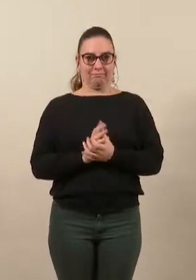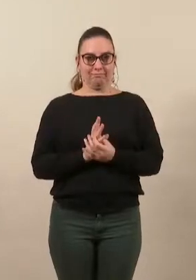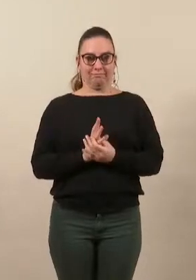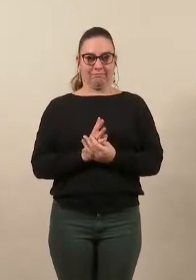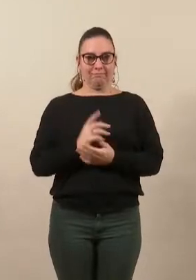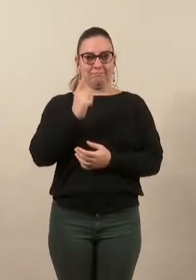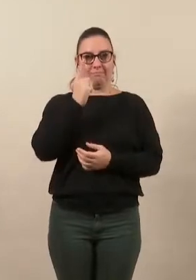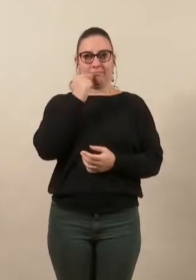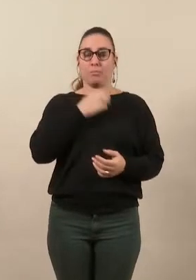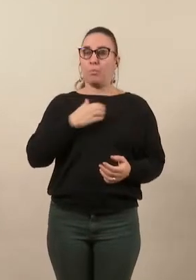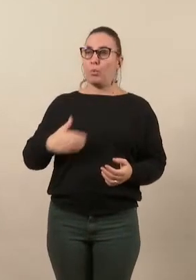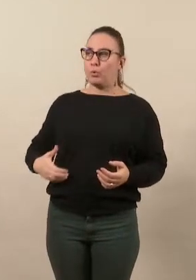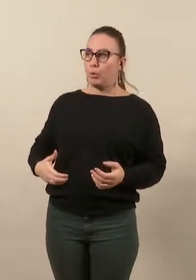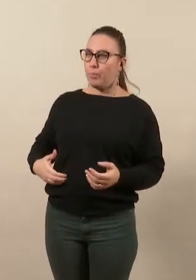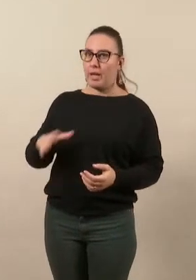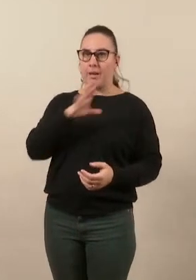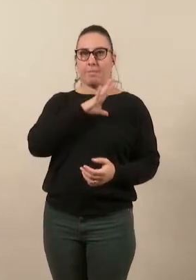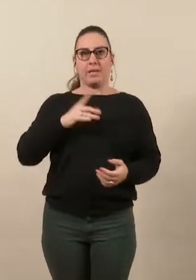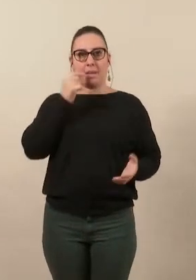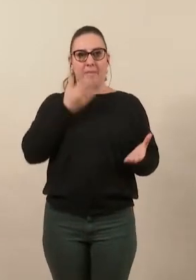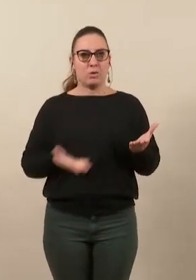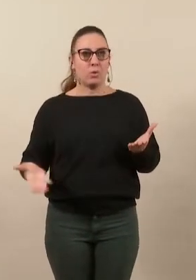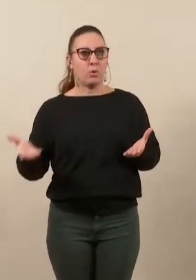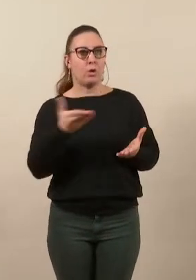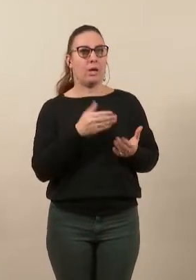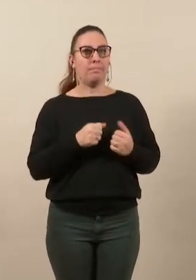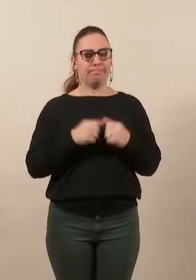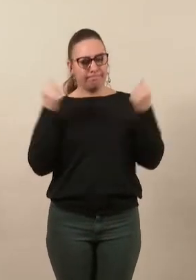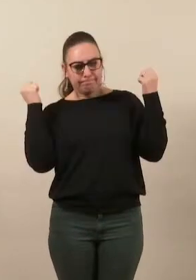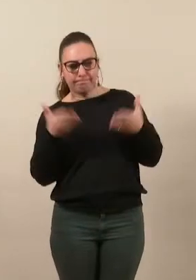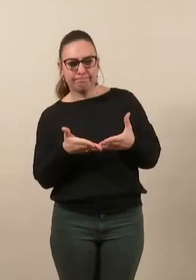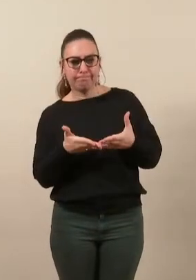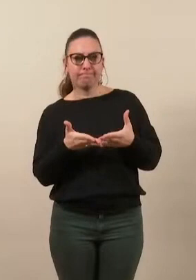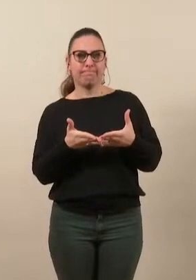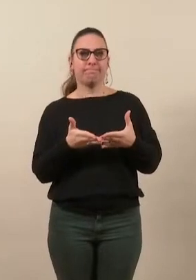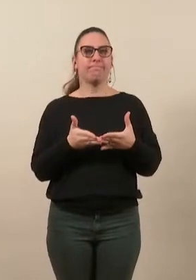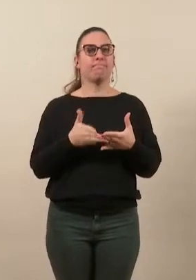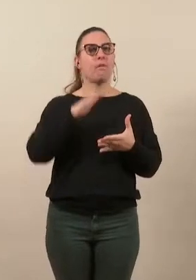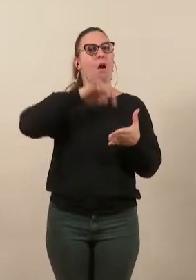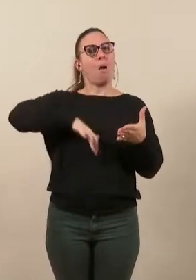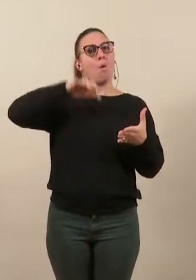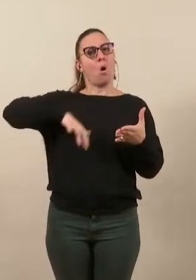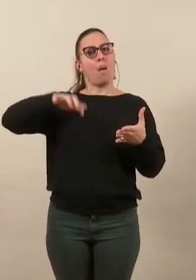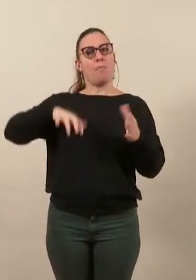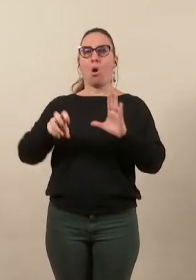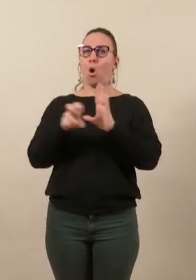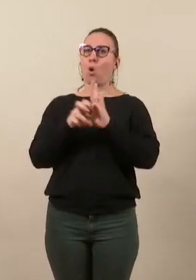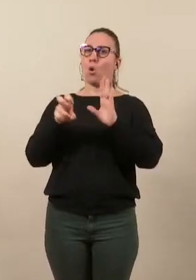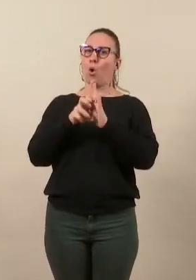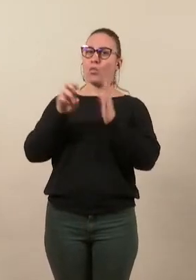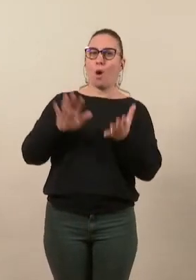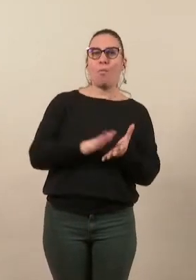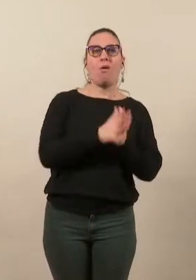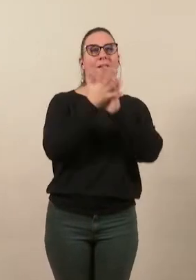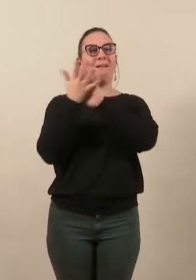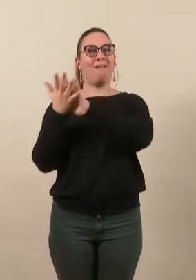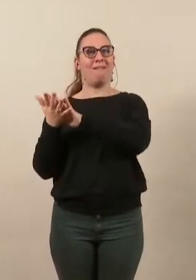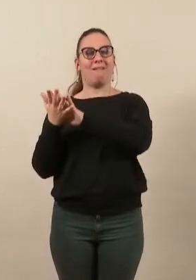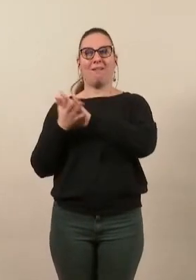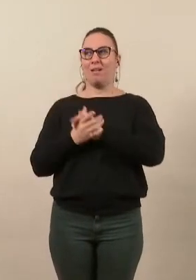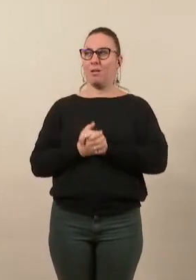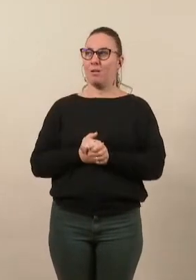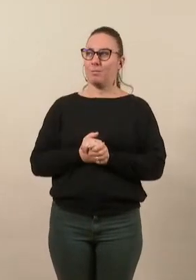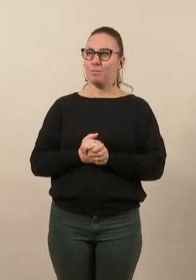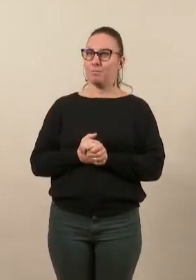Donc, Monsieur le maire, mesdames, messieurs, je me suis focalisée sur certains aspects de votre rapport Grenoble en transition, enfin,